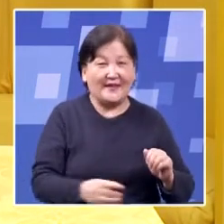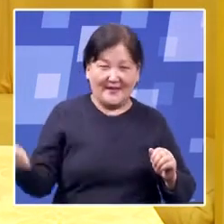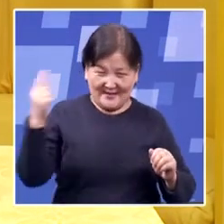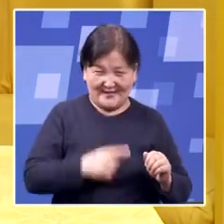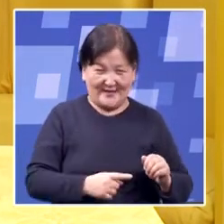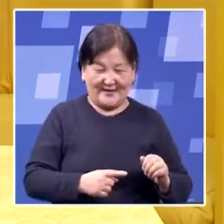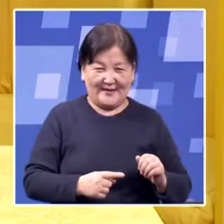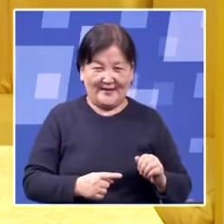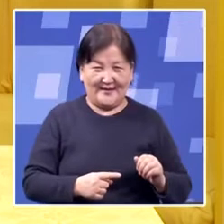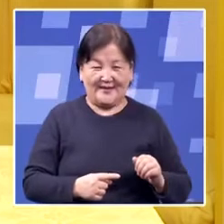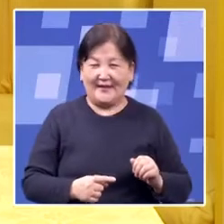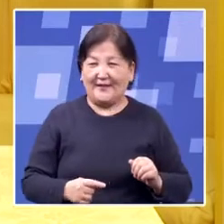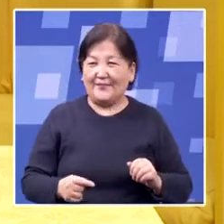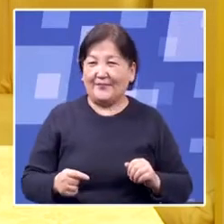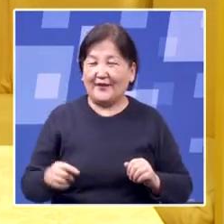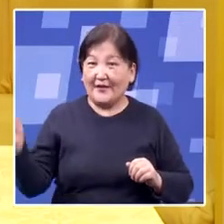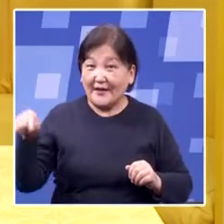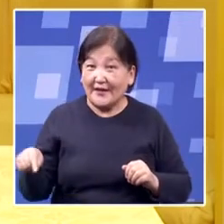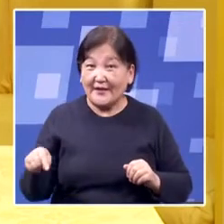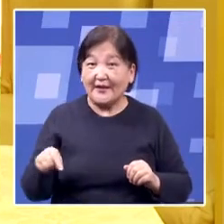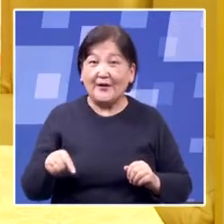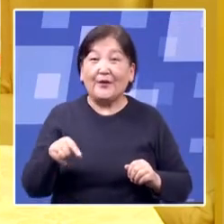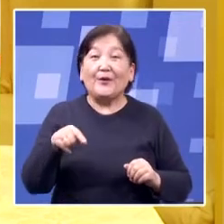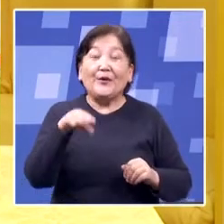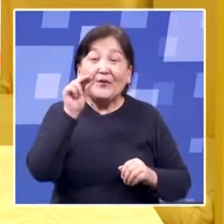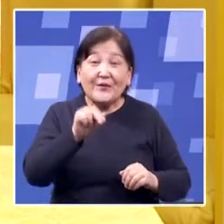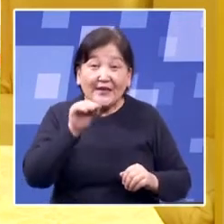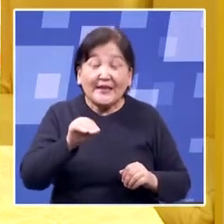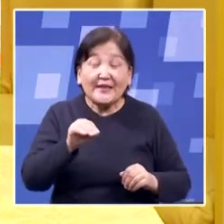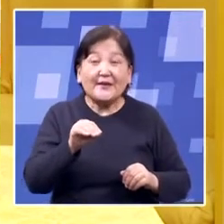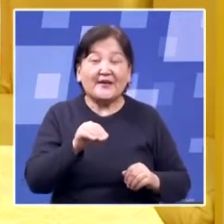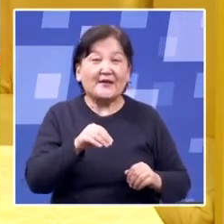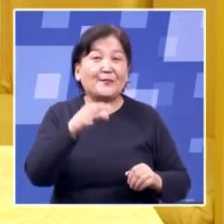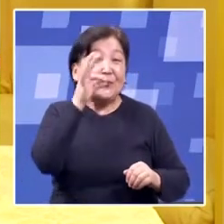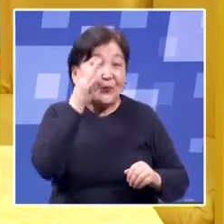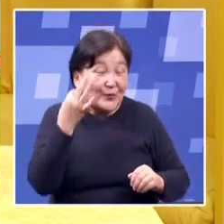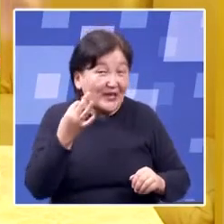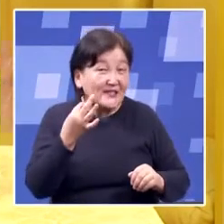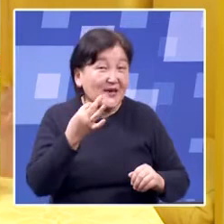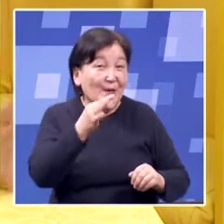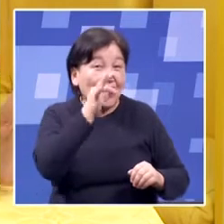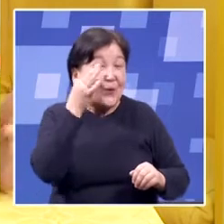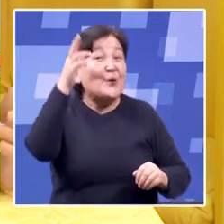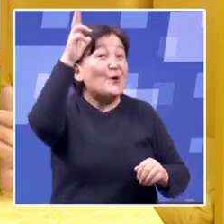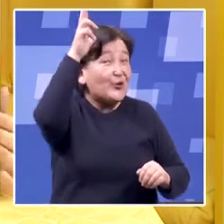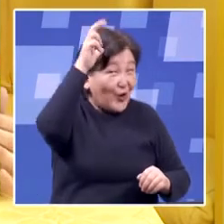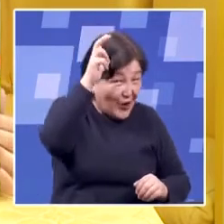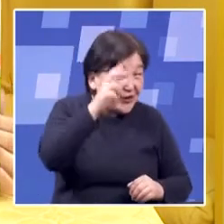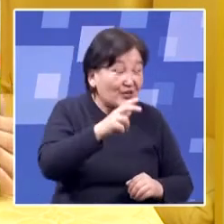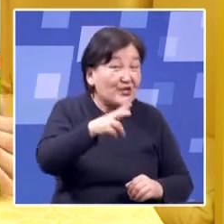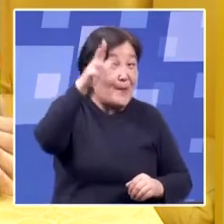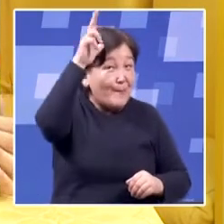гэж дуугарсаар гараа тэрчгэн. Ингээд холгон муурнаас Муур нохой